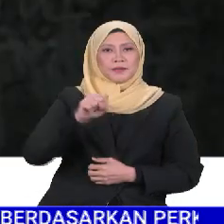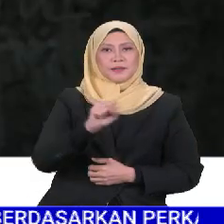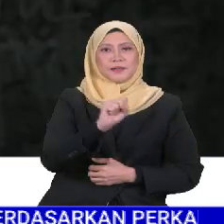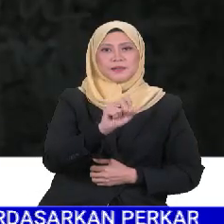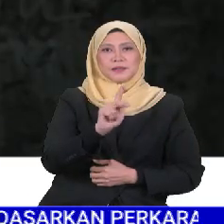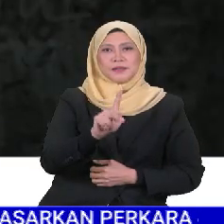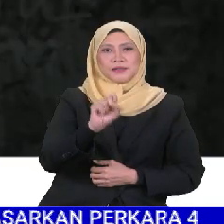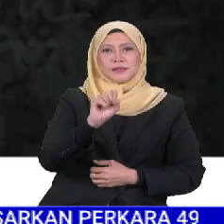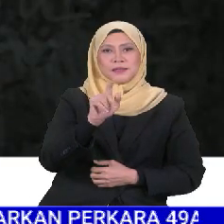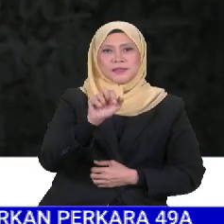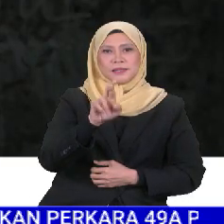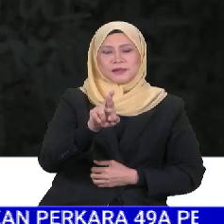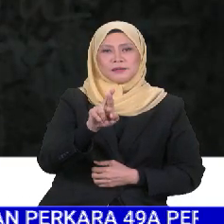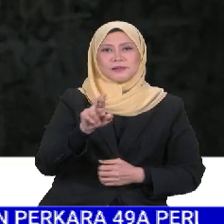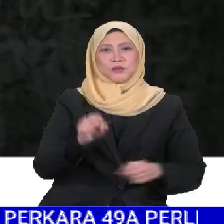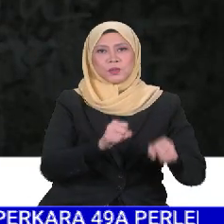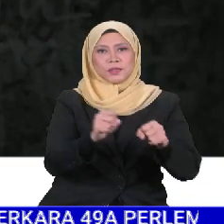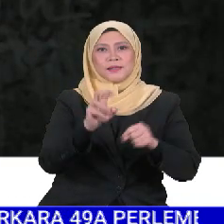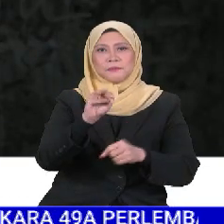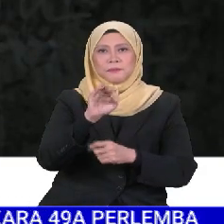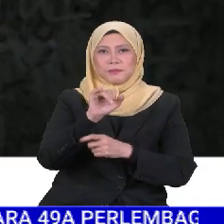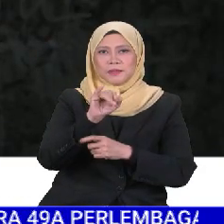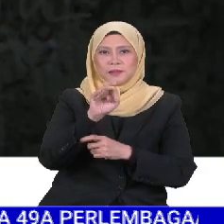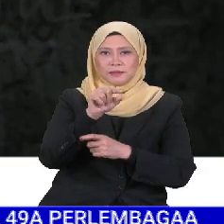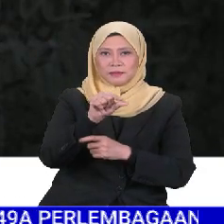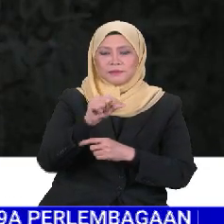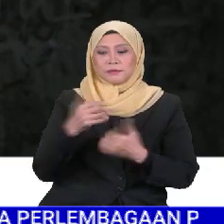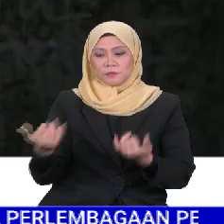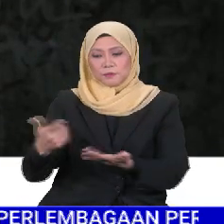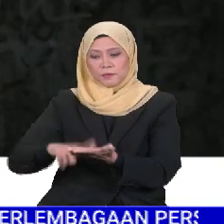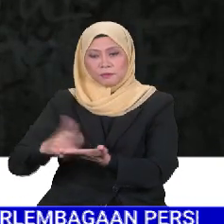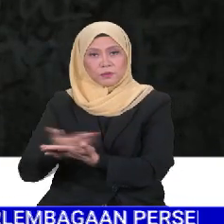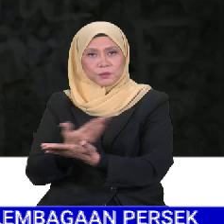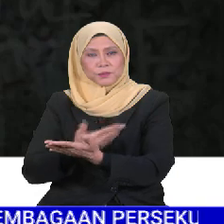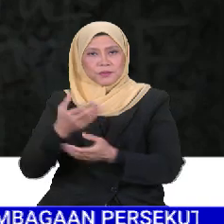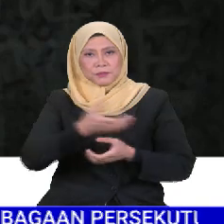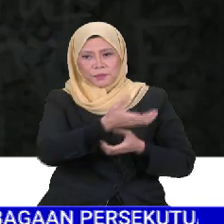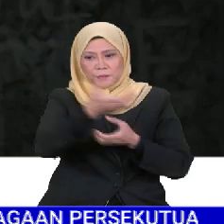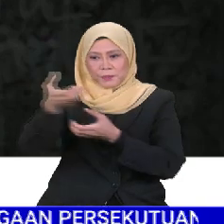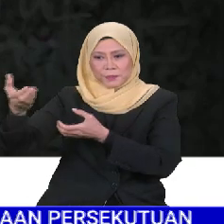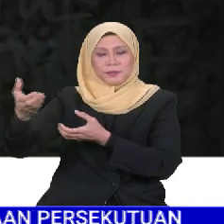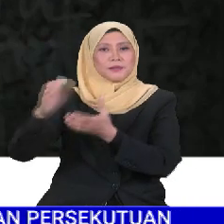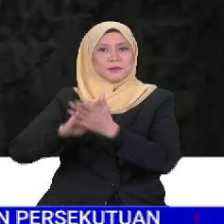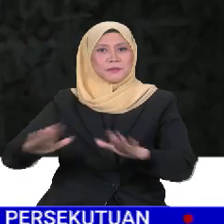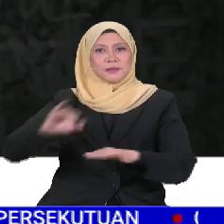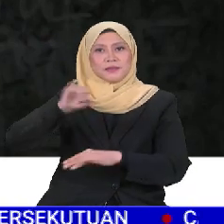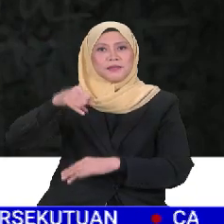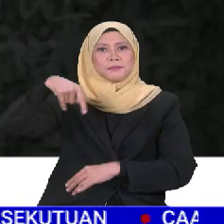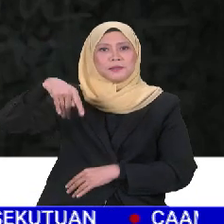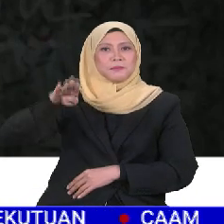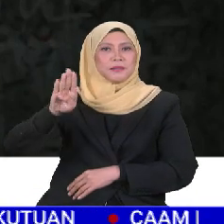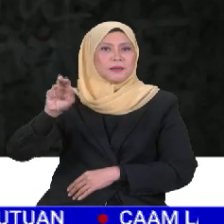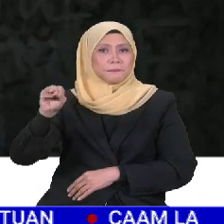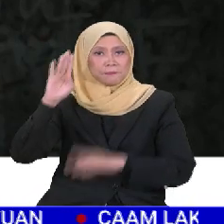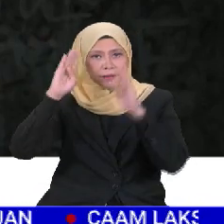SK Sinar Mutiara Sungai Miang. Dan berdasarkan perkembangan baru hari ini, Jabatan Bomba dan Penyelamat Malaysia JBPM